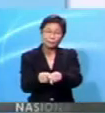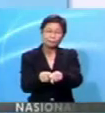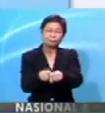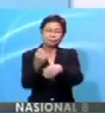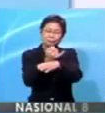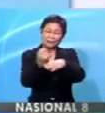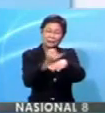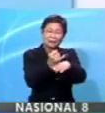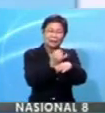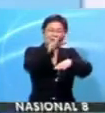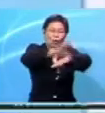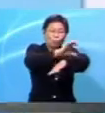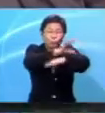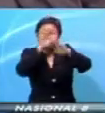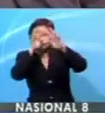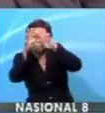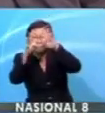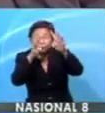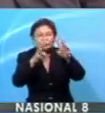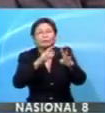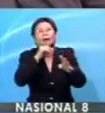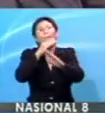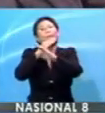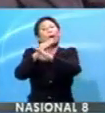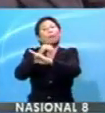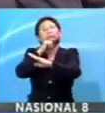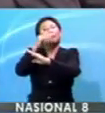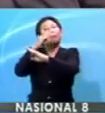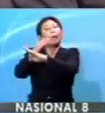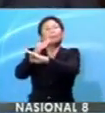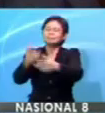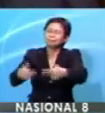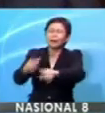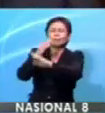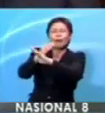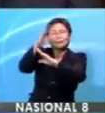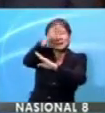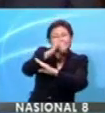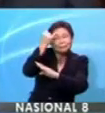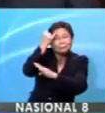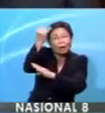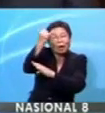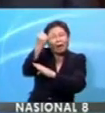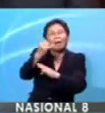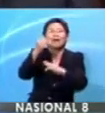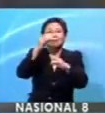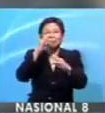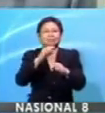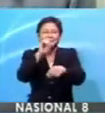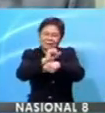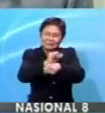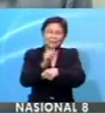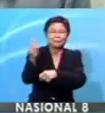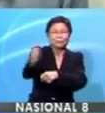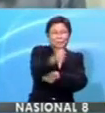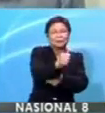industri kandungan digital creatif tidak disekat untuk mencari Hala tuju ketika menghasilkan karya masing-masing